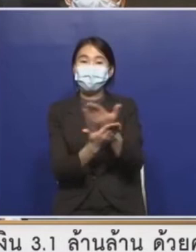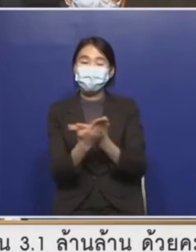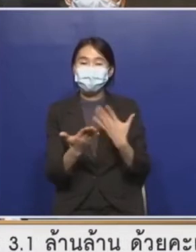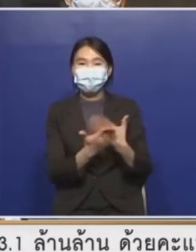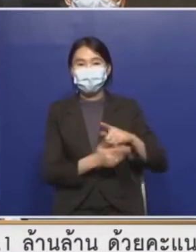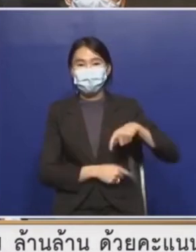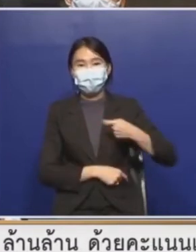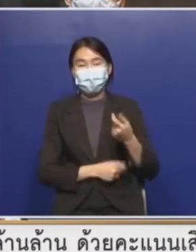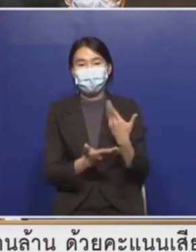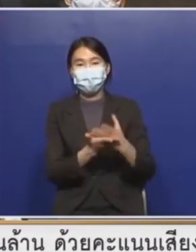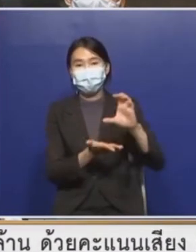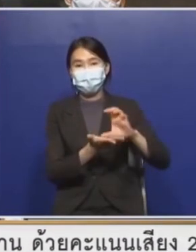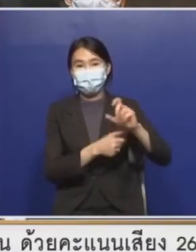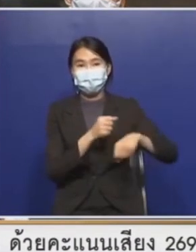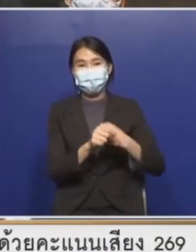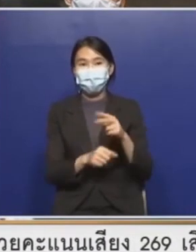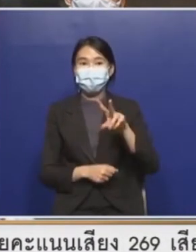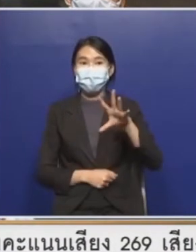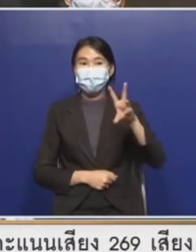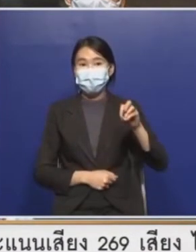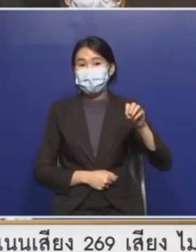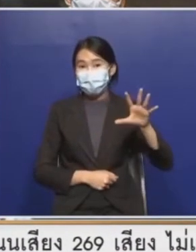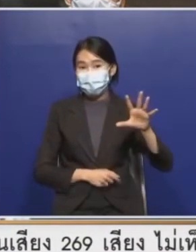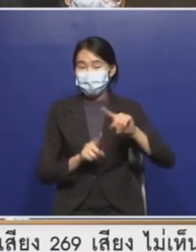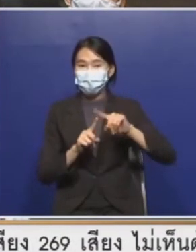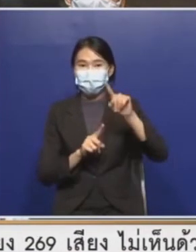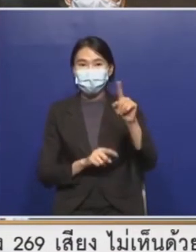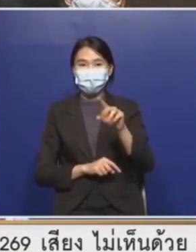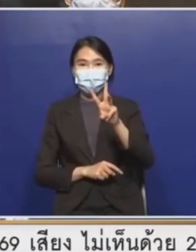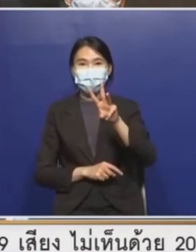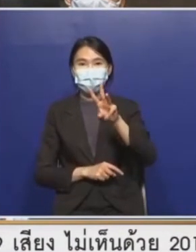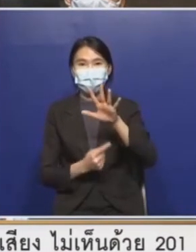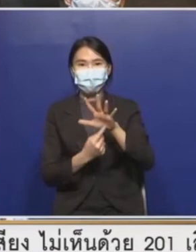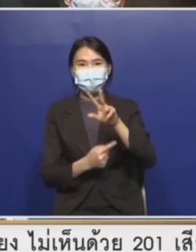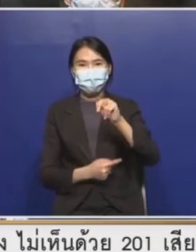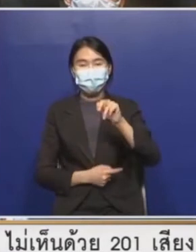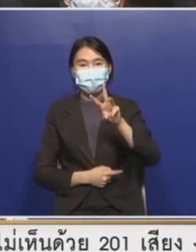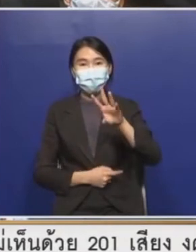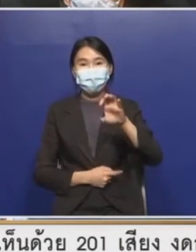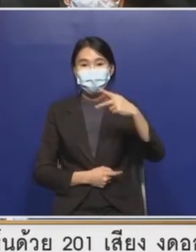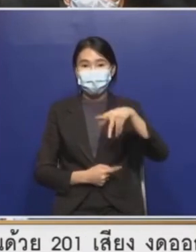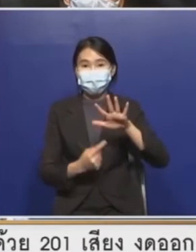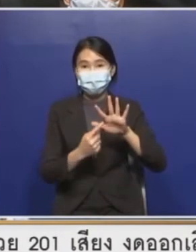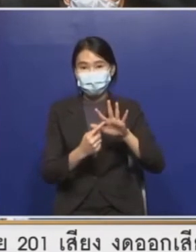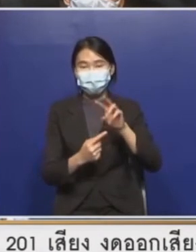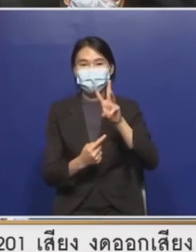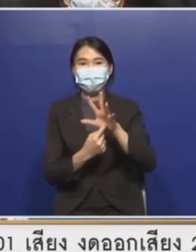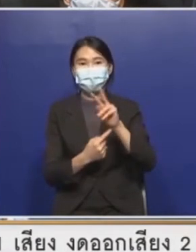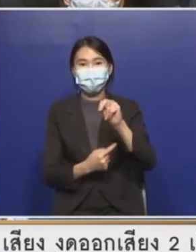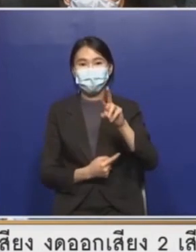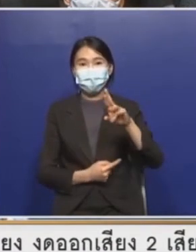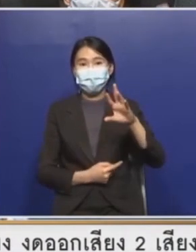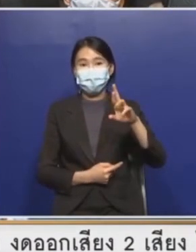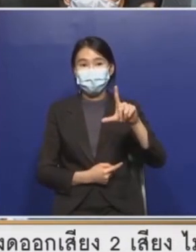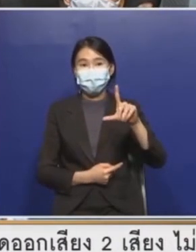บประมาณประจำปี2565นะครับ1วันวิภาไม้สน2วันวลีตะล่อมศิลป์